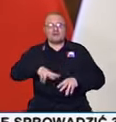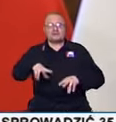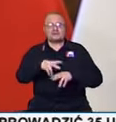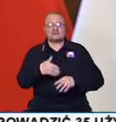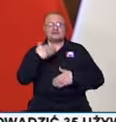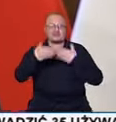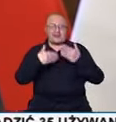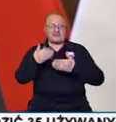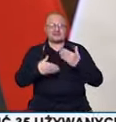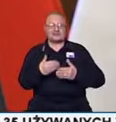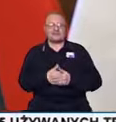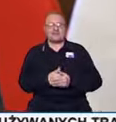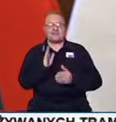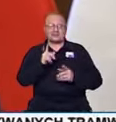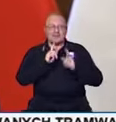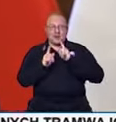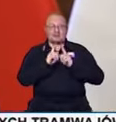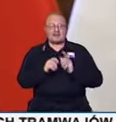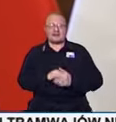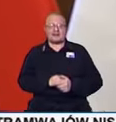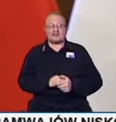sobie życzenia, będziemy rozmawiali,